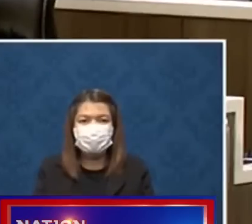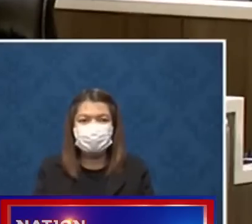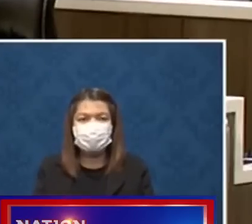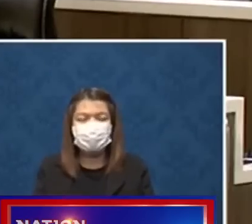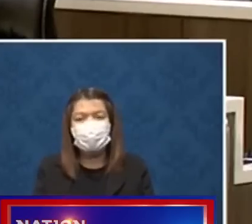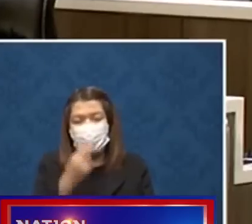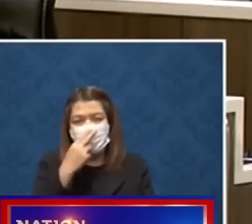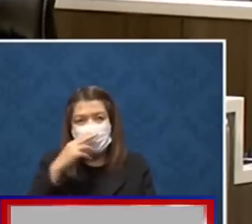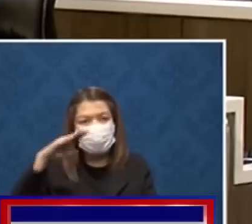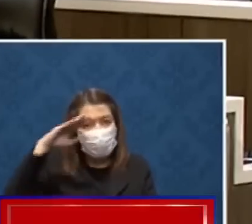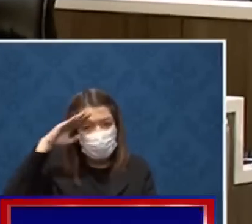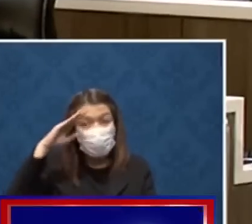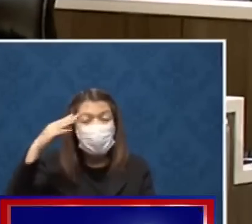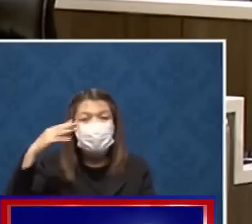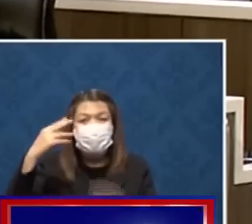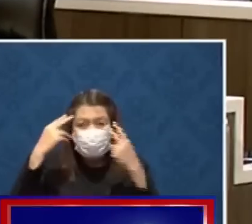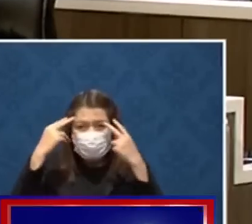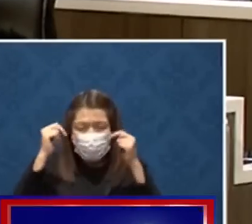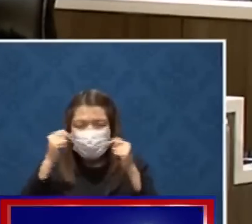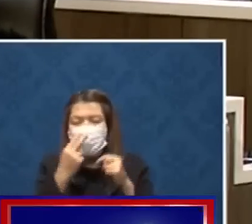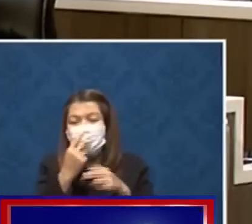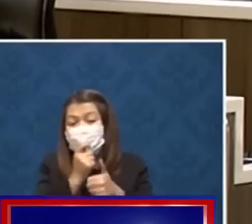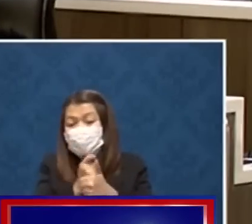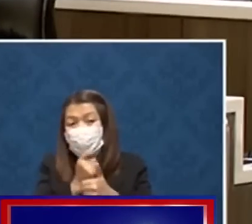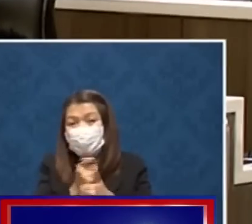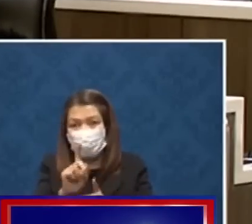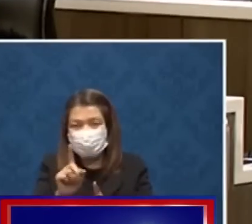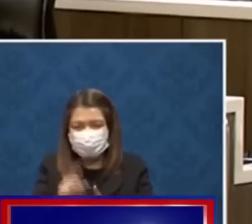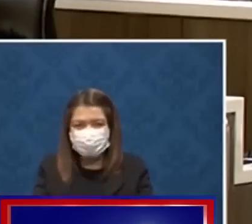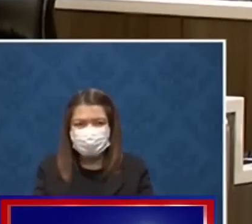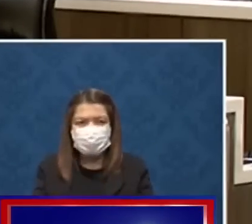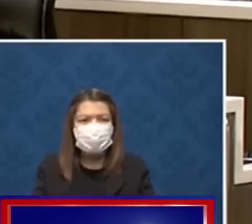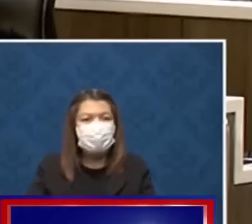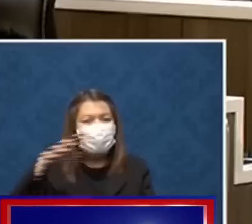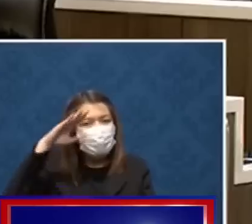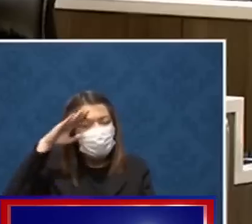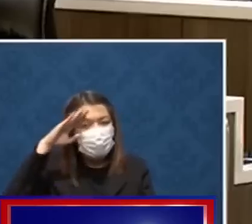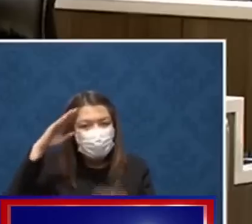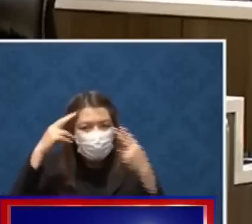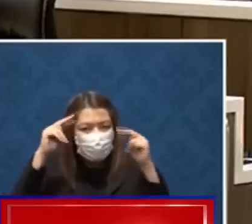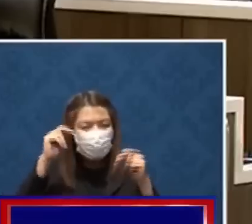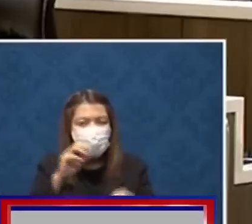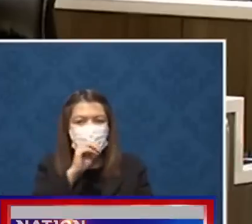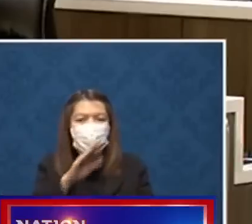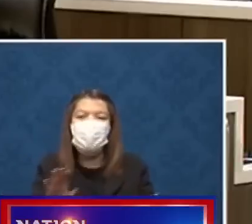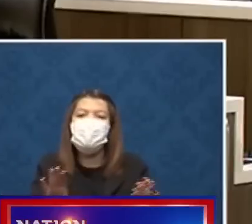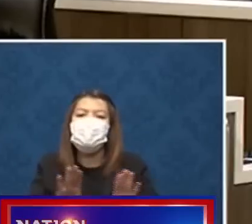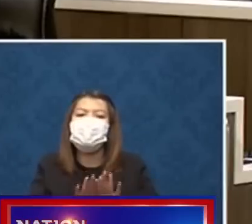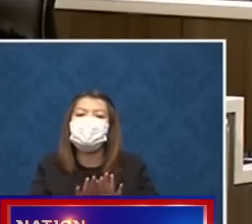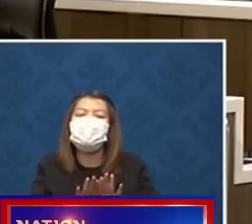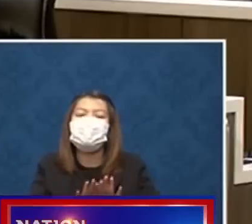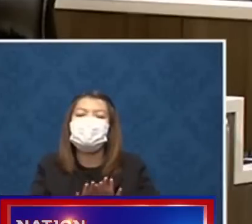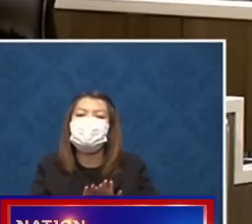ก็มาหลายตัวอยู่วันนี้ค ่ ะ ก็คือว่าส่งท้ายกันนะฮะ คือ เราก็จะเห็นว่ามีองคลักษณ์แค่นี้นะฮ